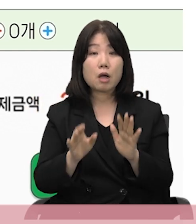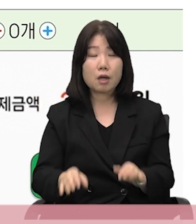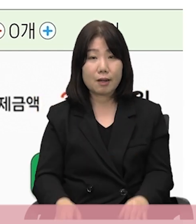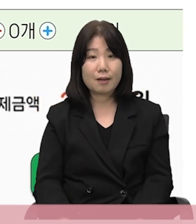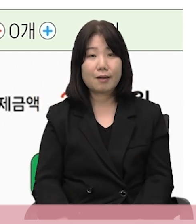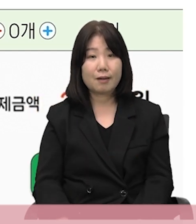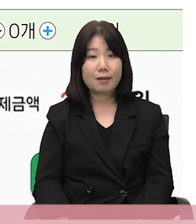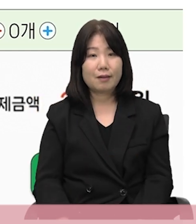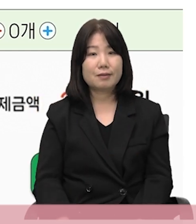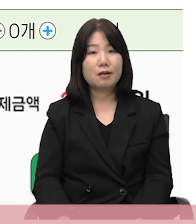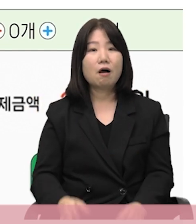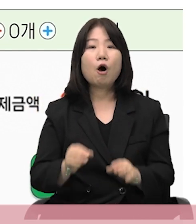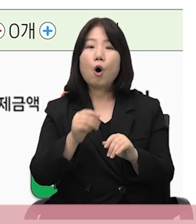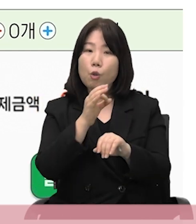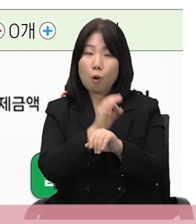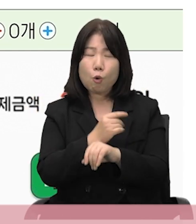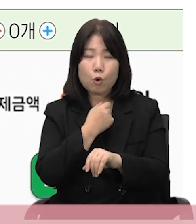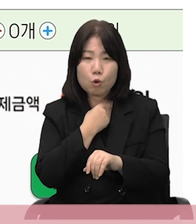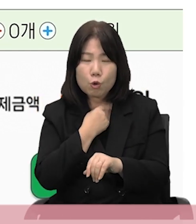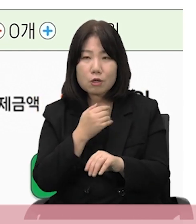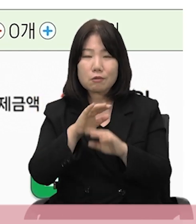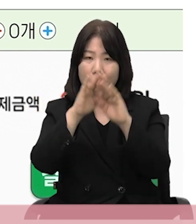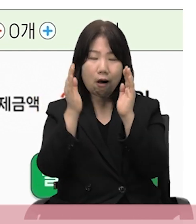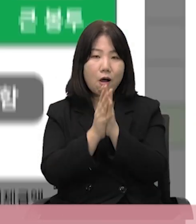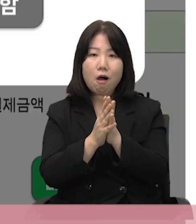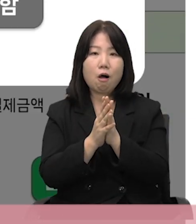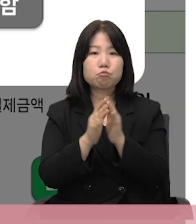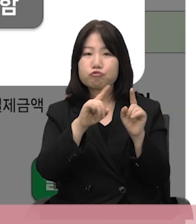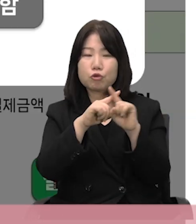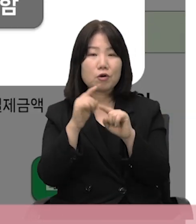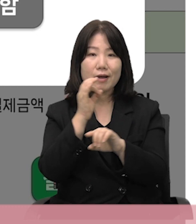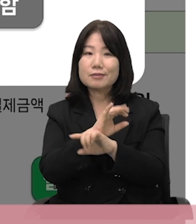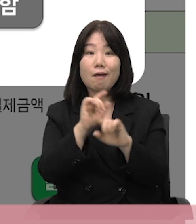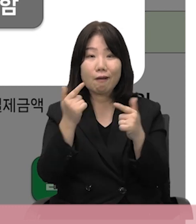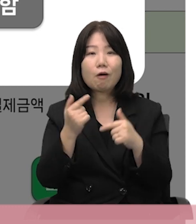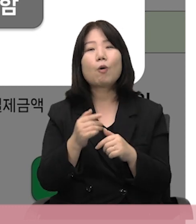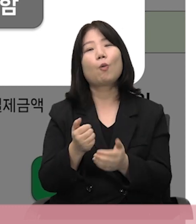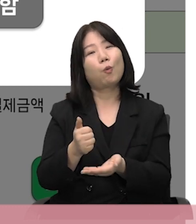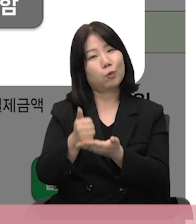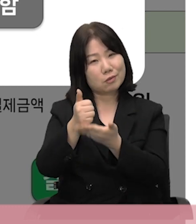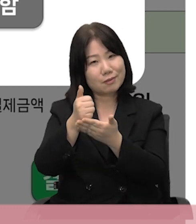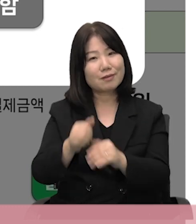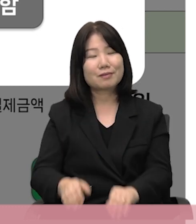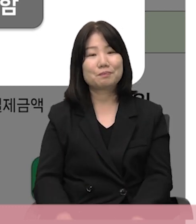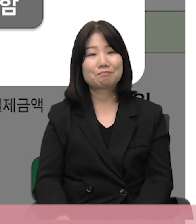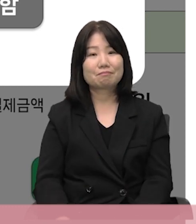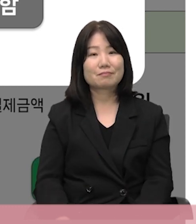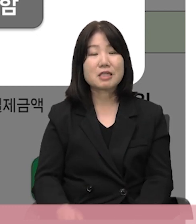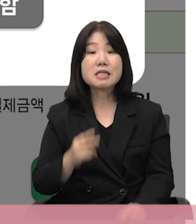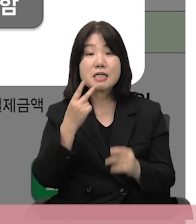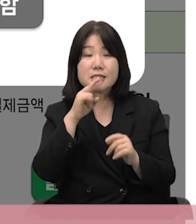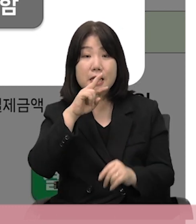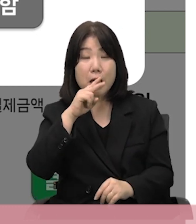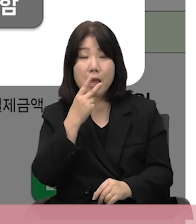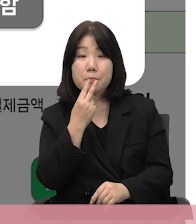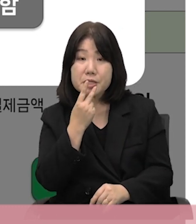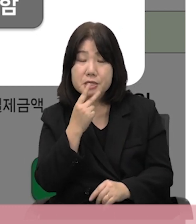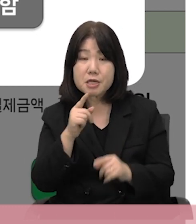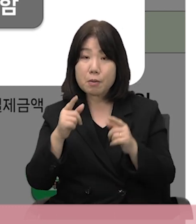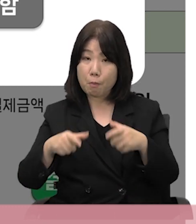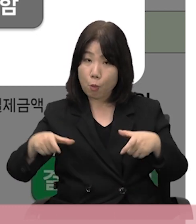않고 참는 마음을 존중해요. 잘했어요. 이제 비닐봉투를 구매할 것인지 안내 문구가